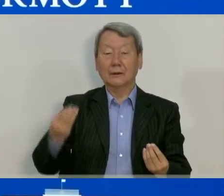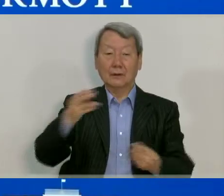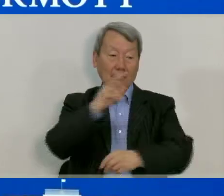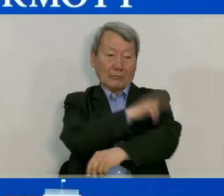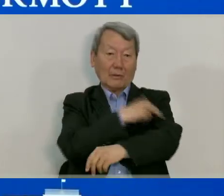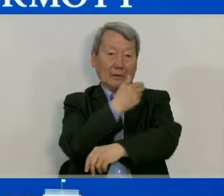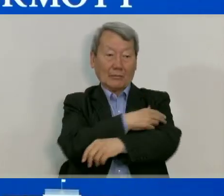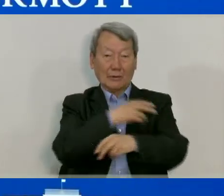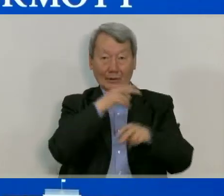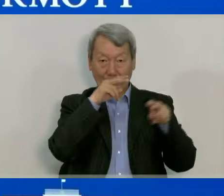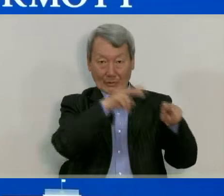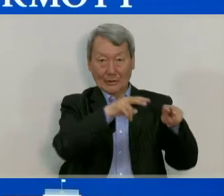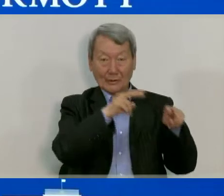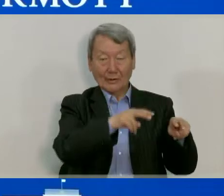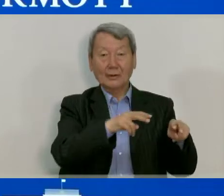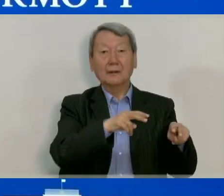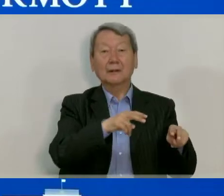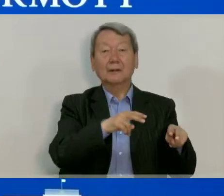ооруканаларда турган